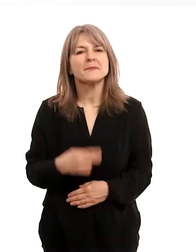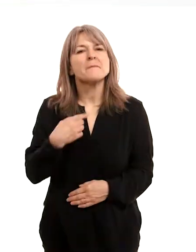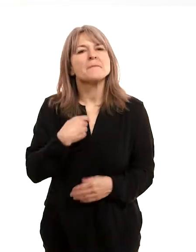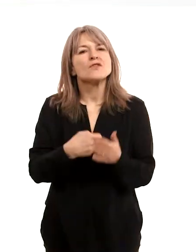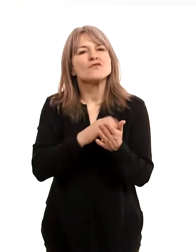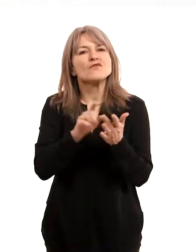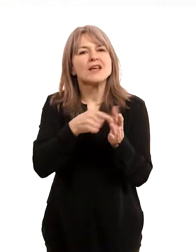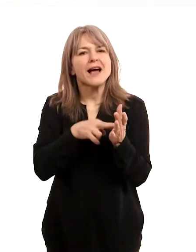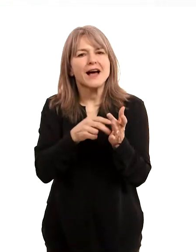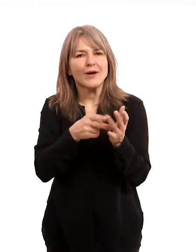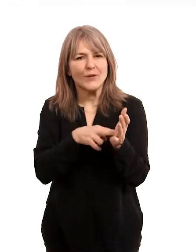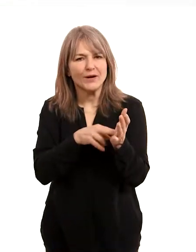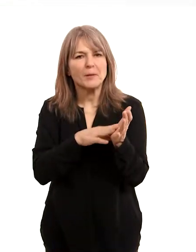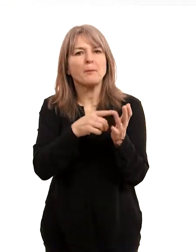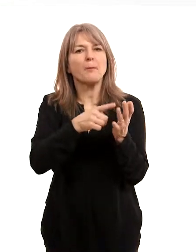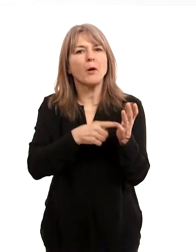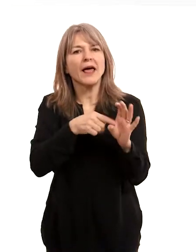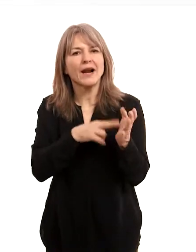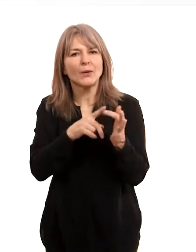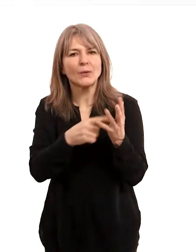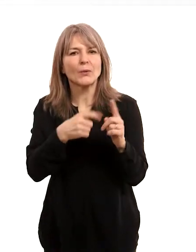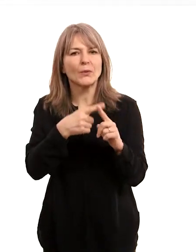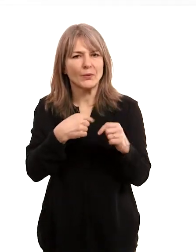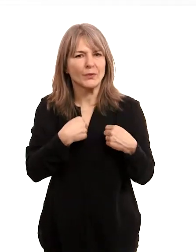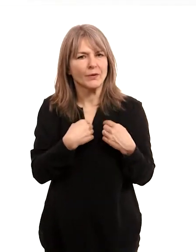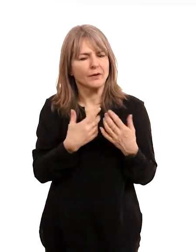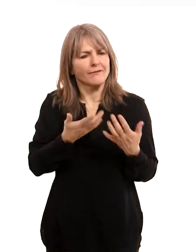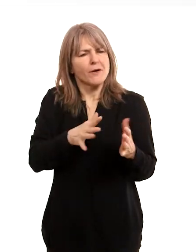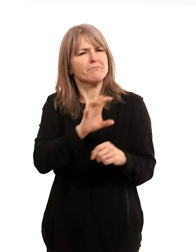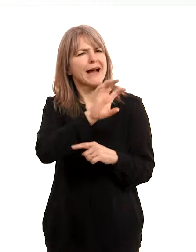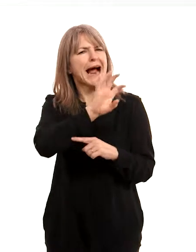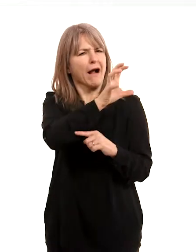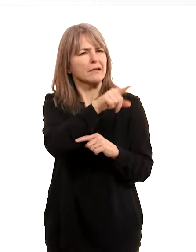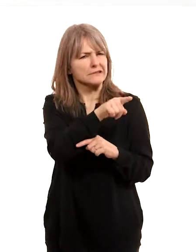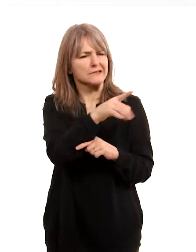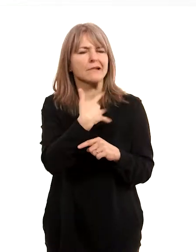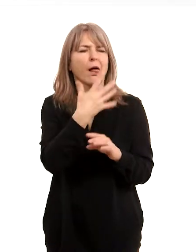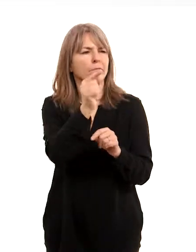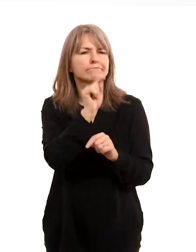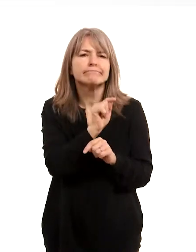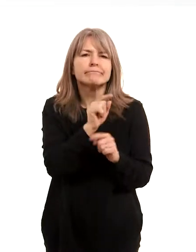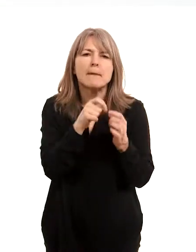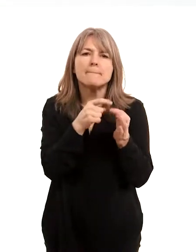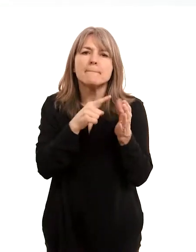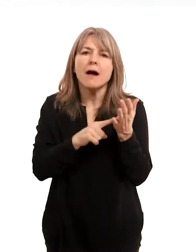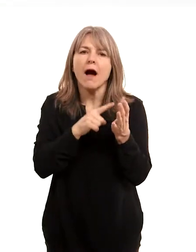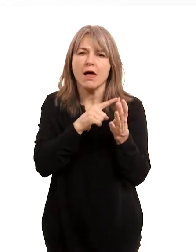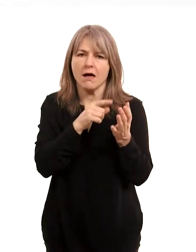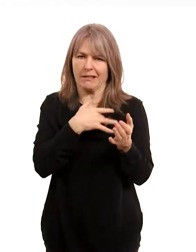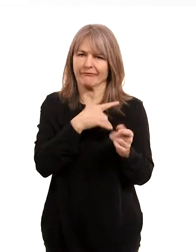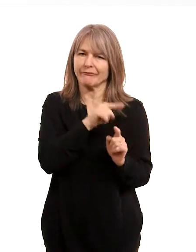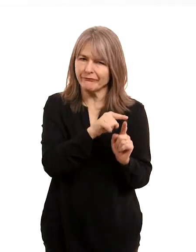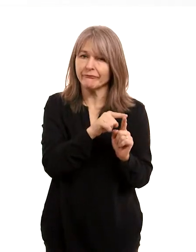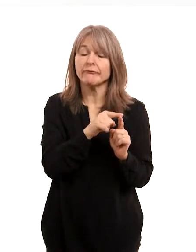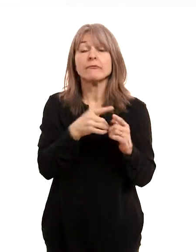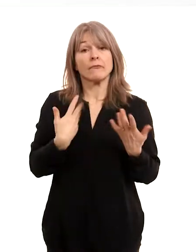Rhiannon, Molen yw dwi. Dwi o Sir Fôn yn wreiddiol, ond dwi rwan yn byw yn Bala. Dwi'n gweithio fel Cydlynydd